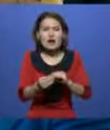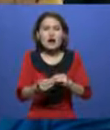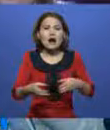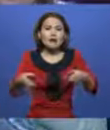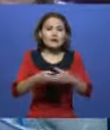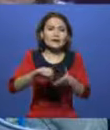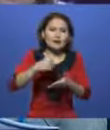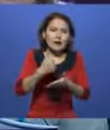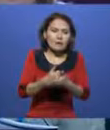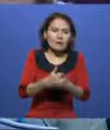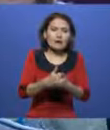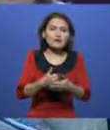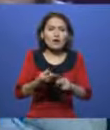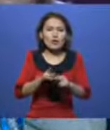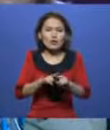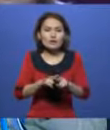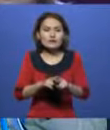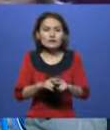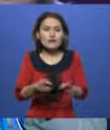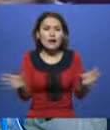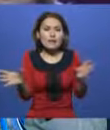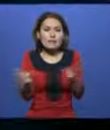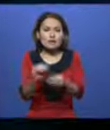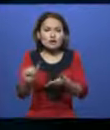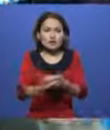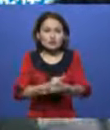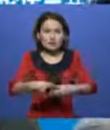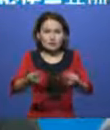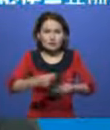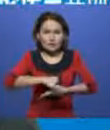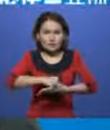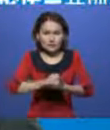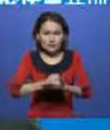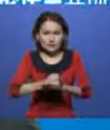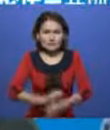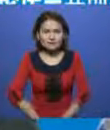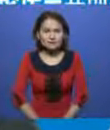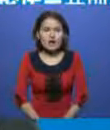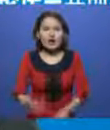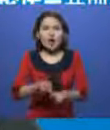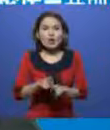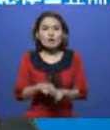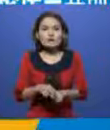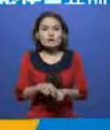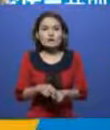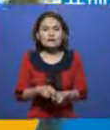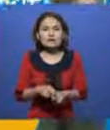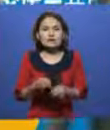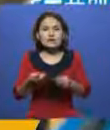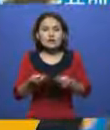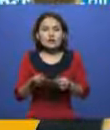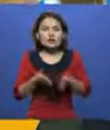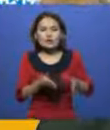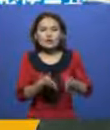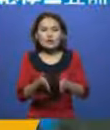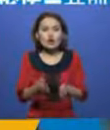мәдени қарым-қатынасты нығайту туралы ортақ келісім жасаспақ. Осы Жібек жолының бойында үлкен өркениеттің